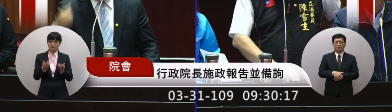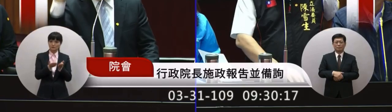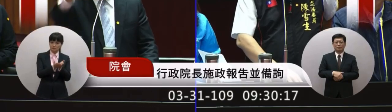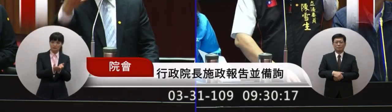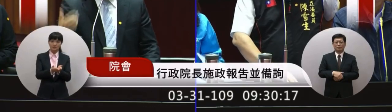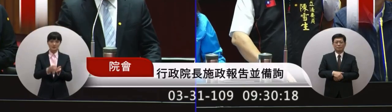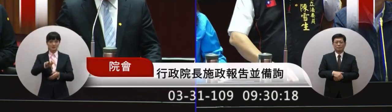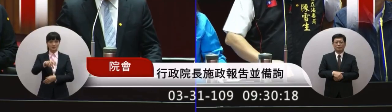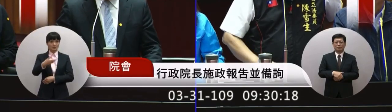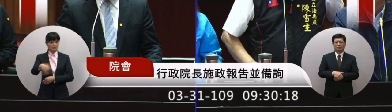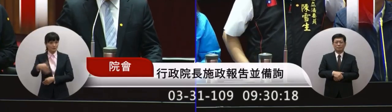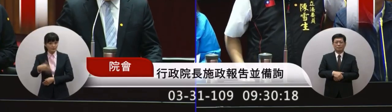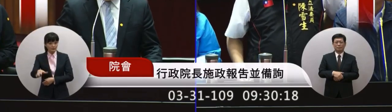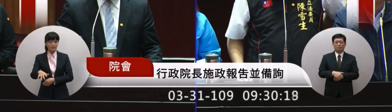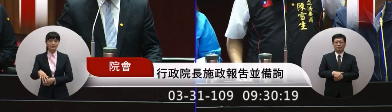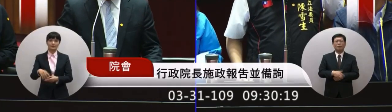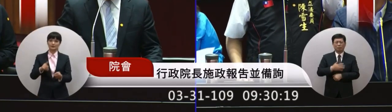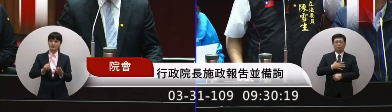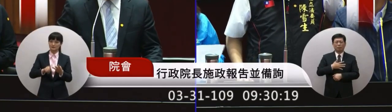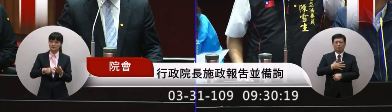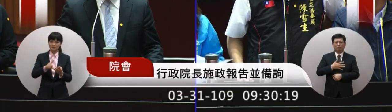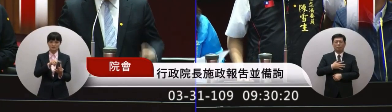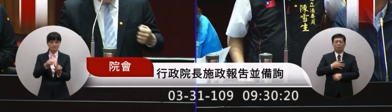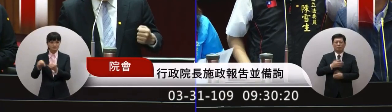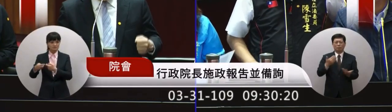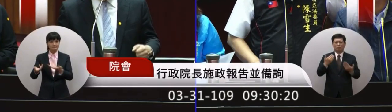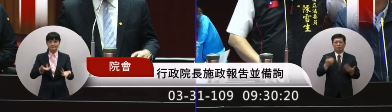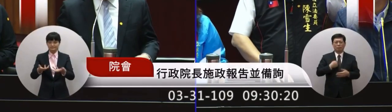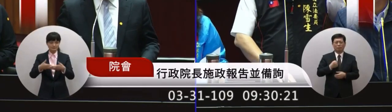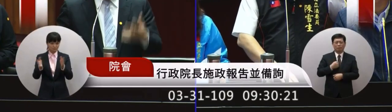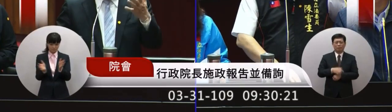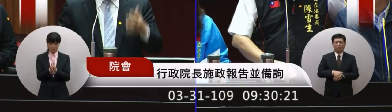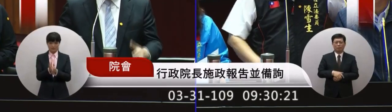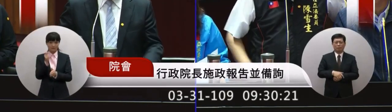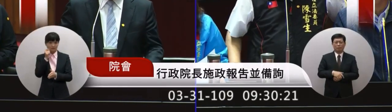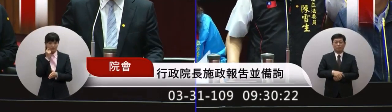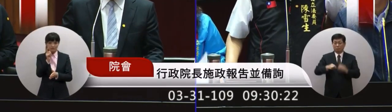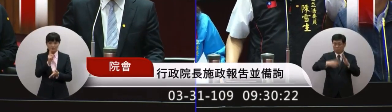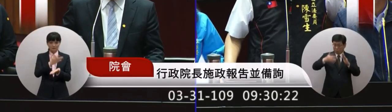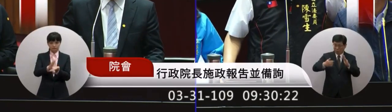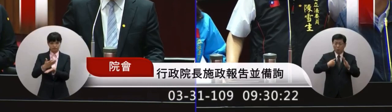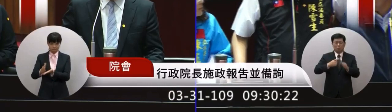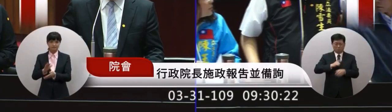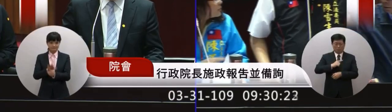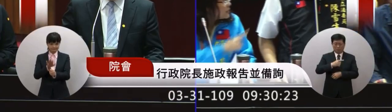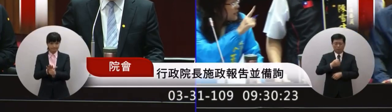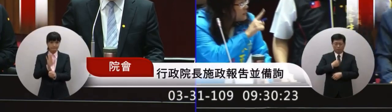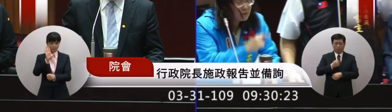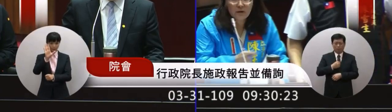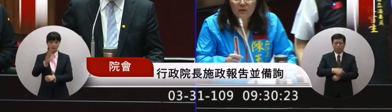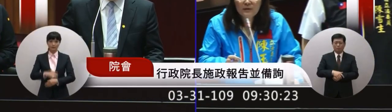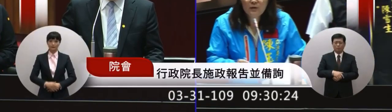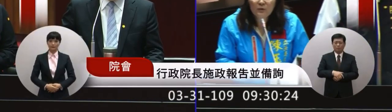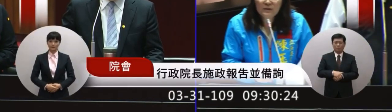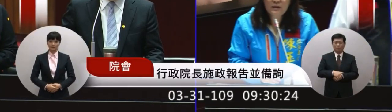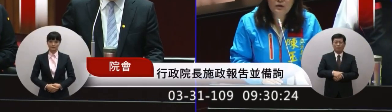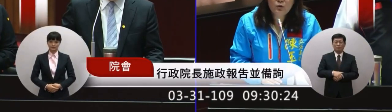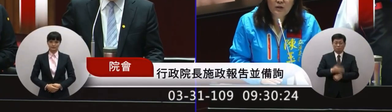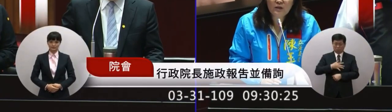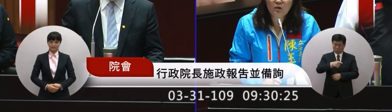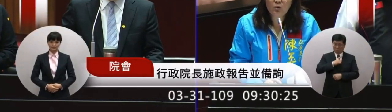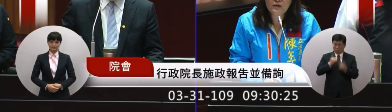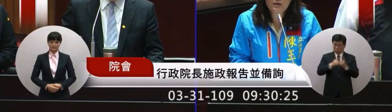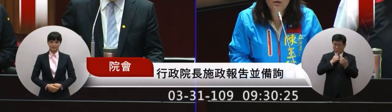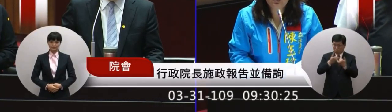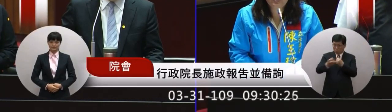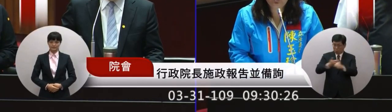来水啊。什么？这个每一件事情都这样解决， 所以院长，我知道 我再讲一遍。 院长，我知道您对